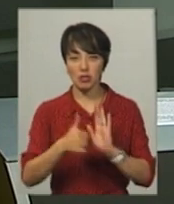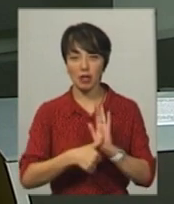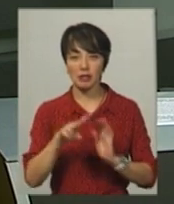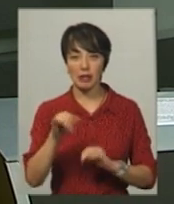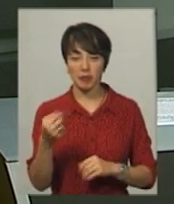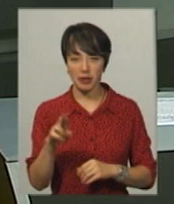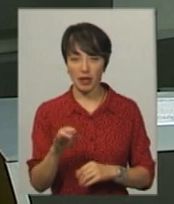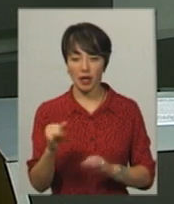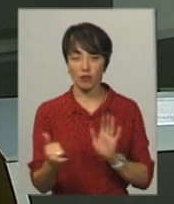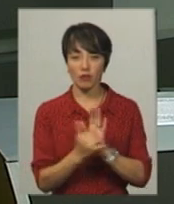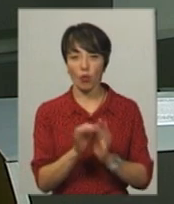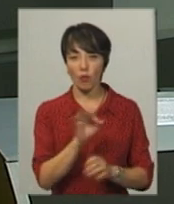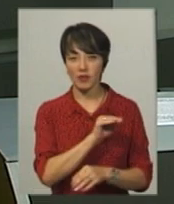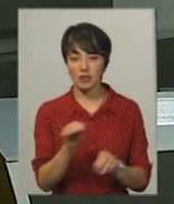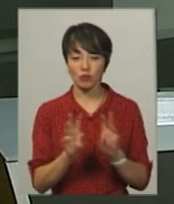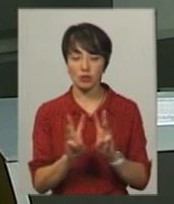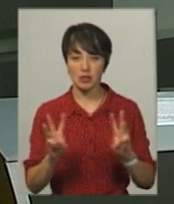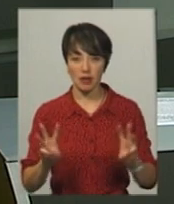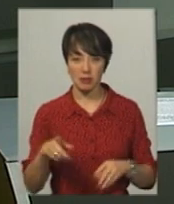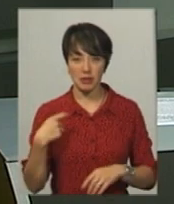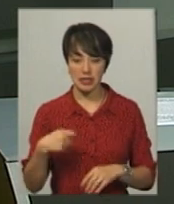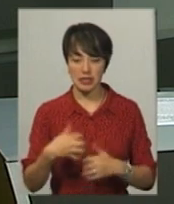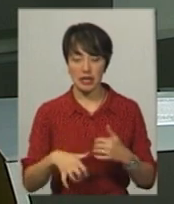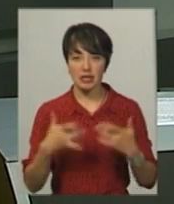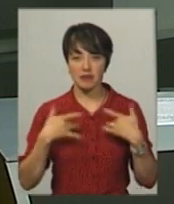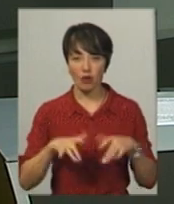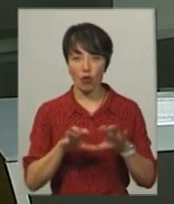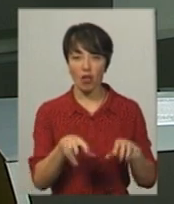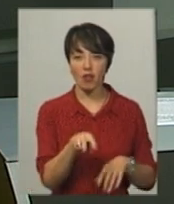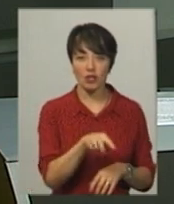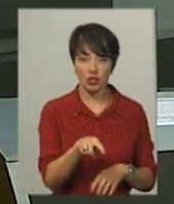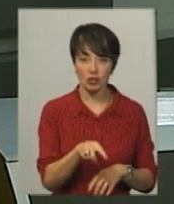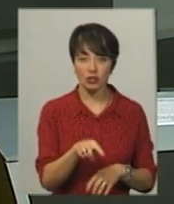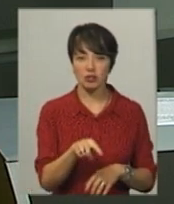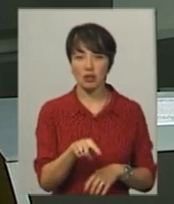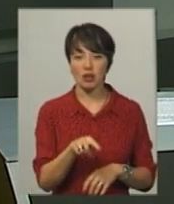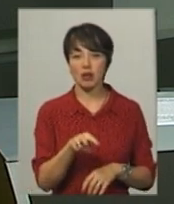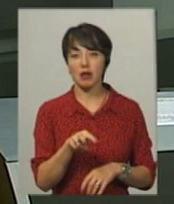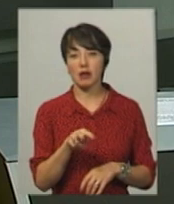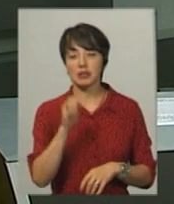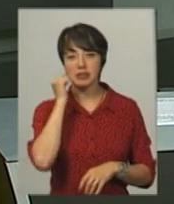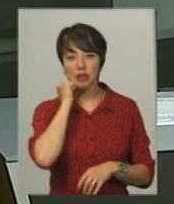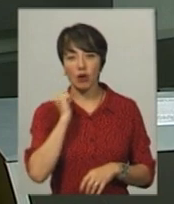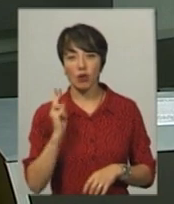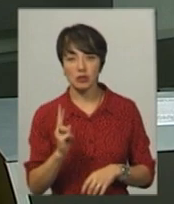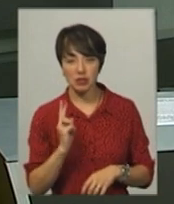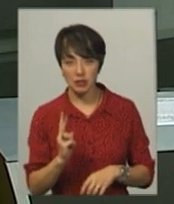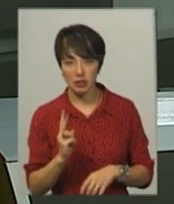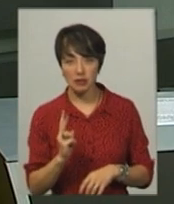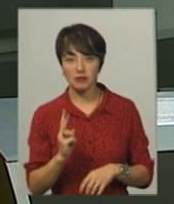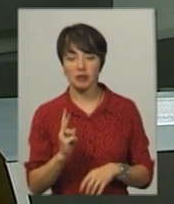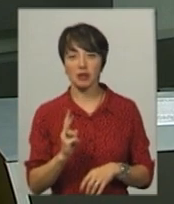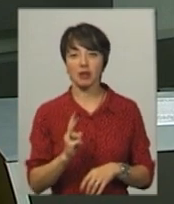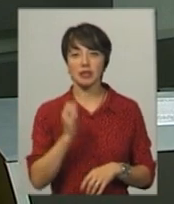липня та розміщені на офіційному сайті гаранта. Серед звільнених – голови Летичівської Ірина Матлаєва, Староконстянтинівської Сергій